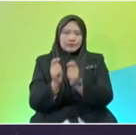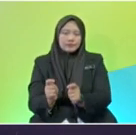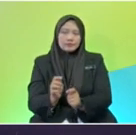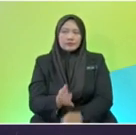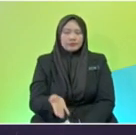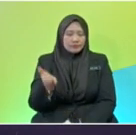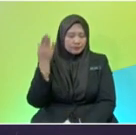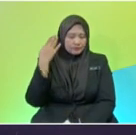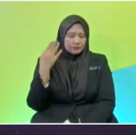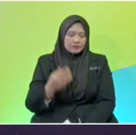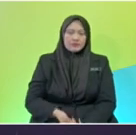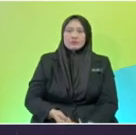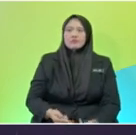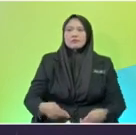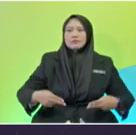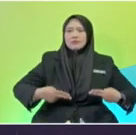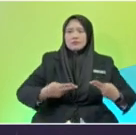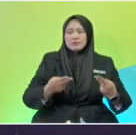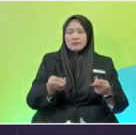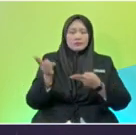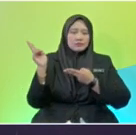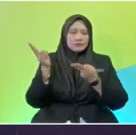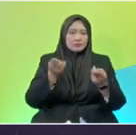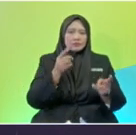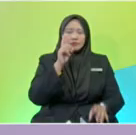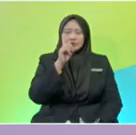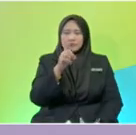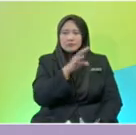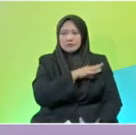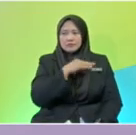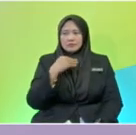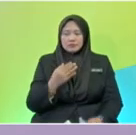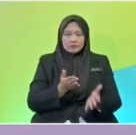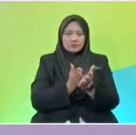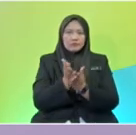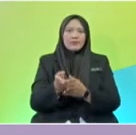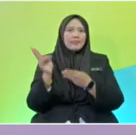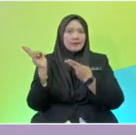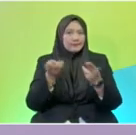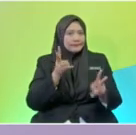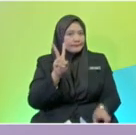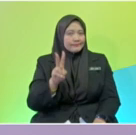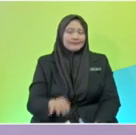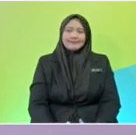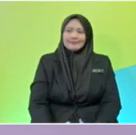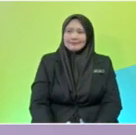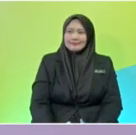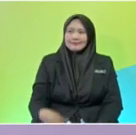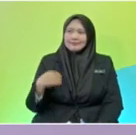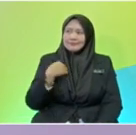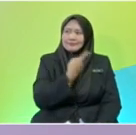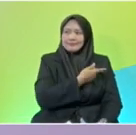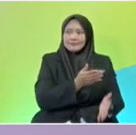Jadi dua hidangan untuk Sebelum tidur jadi kita teruskan lagi yang contoh yang terakhir artinya konsep